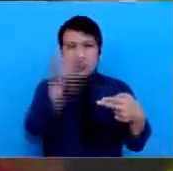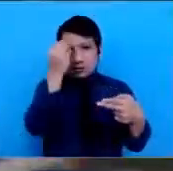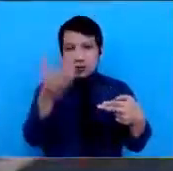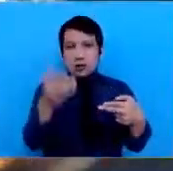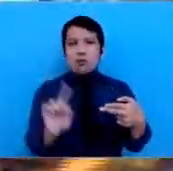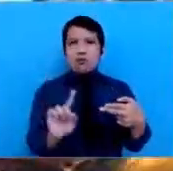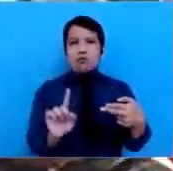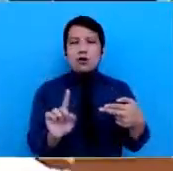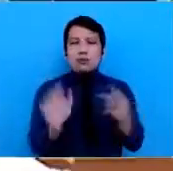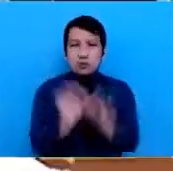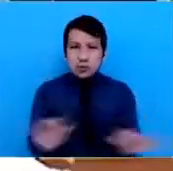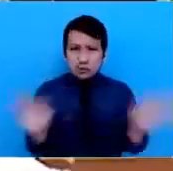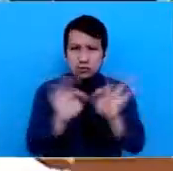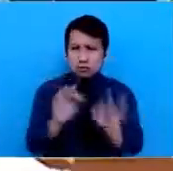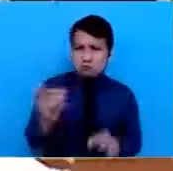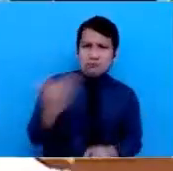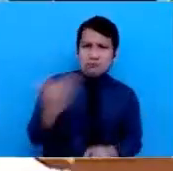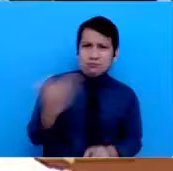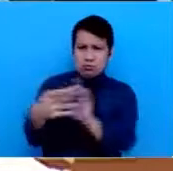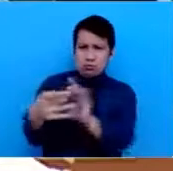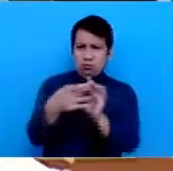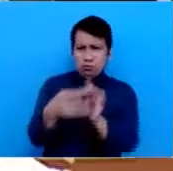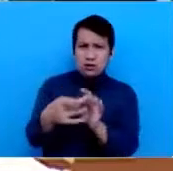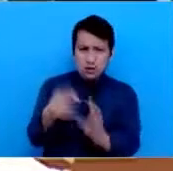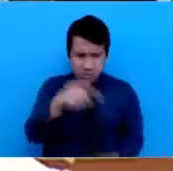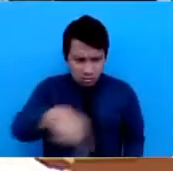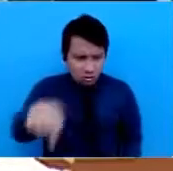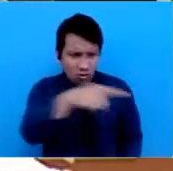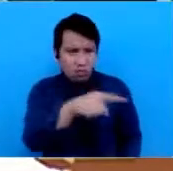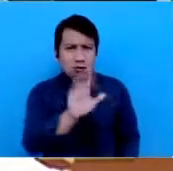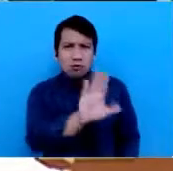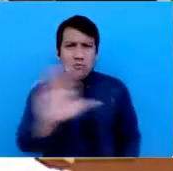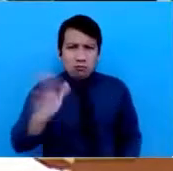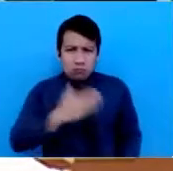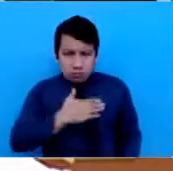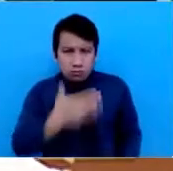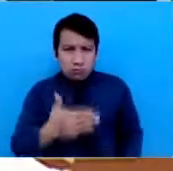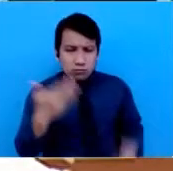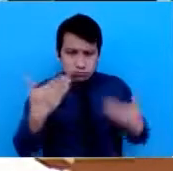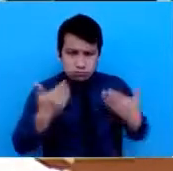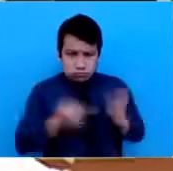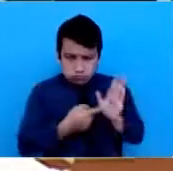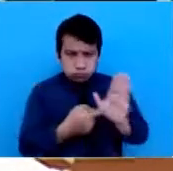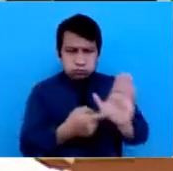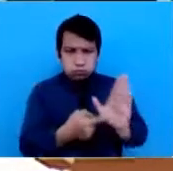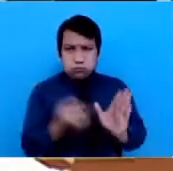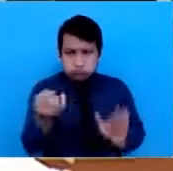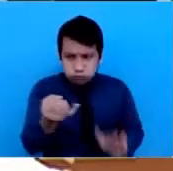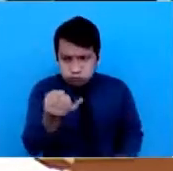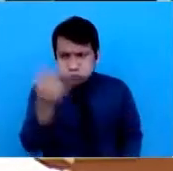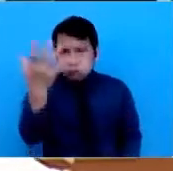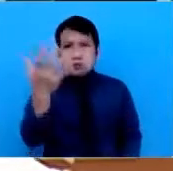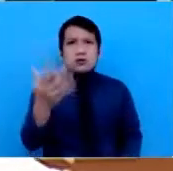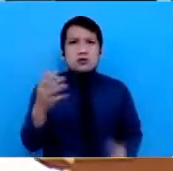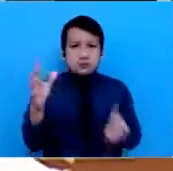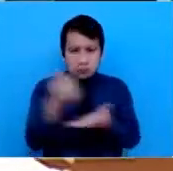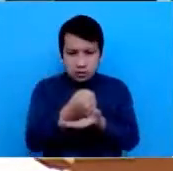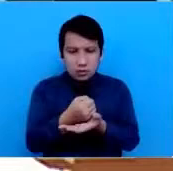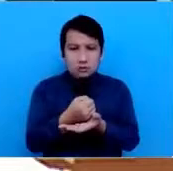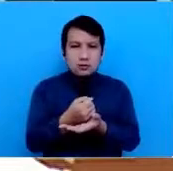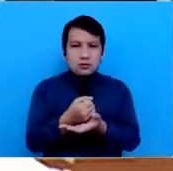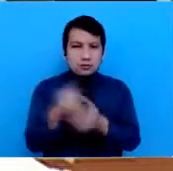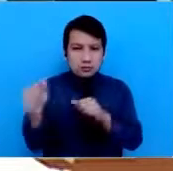you have to cooperate. You have to submit yourself. We have the numbers. We have sufficiently and